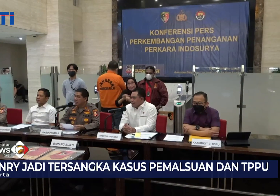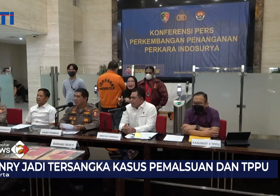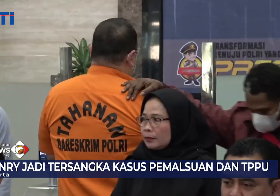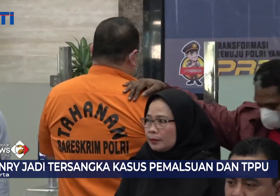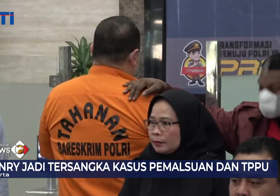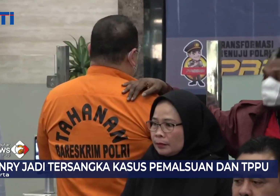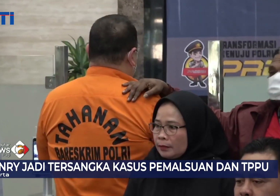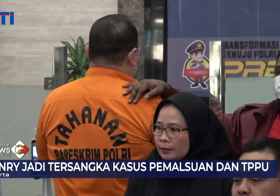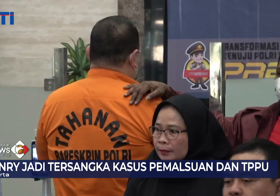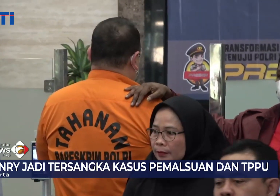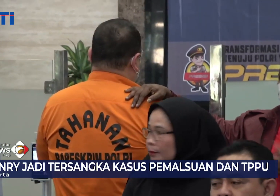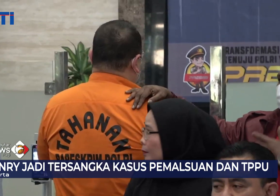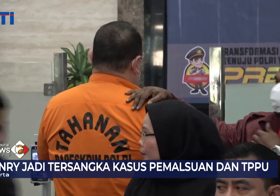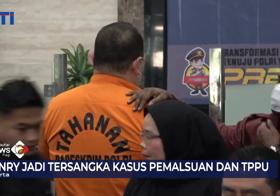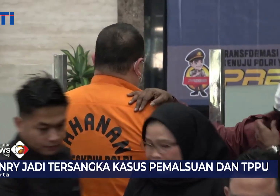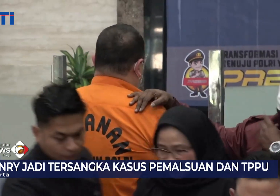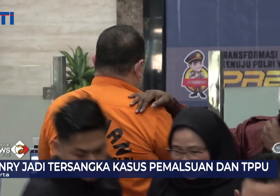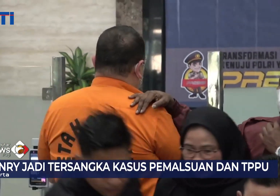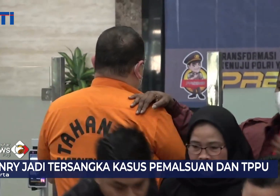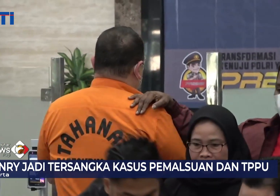produk tersebut ilegal.